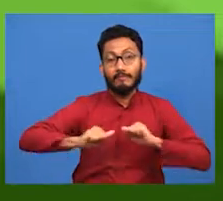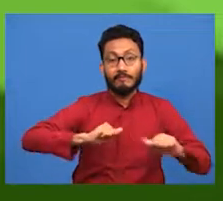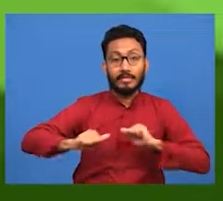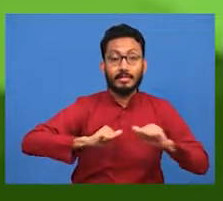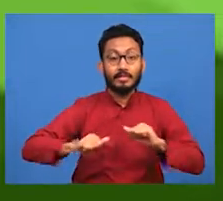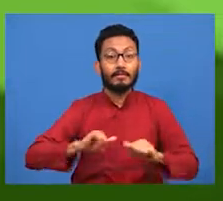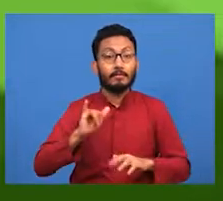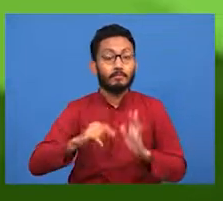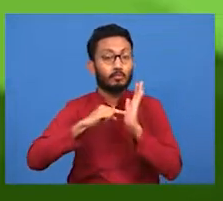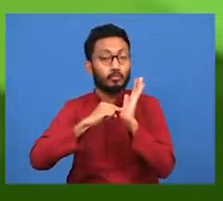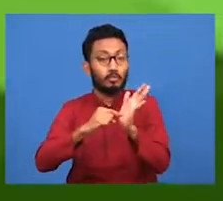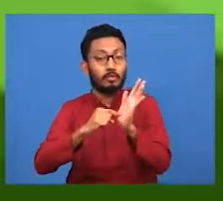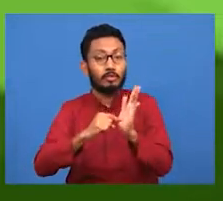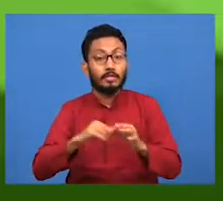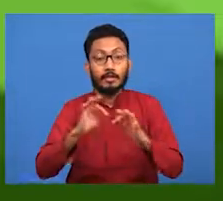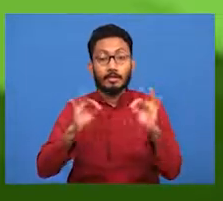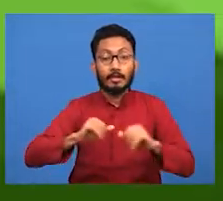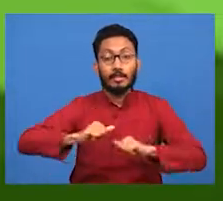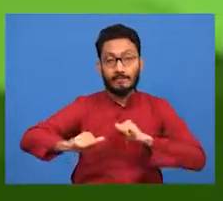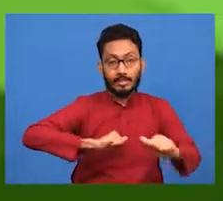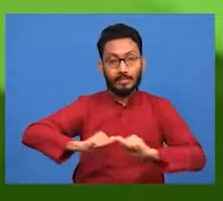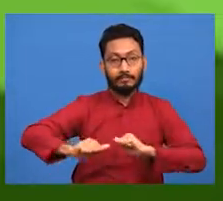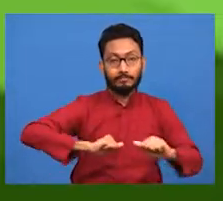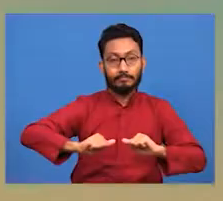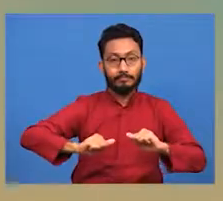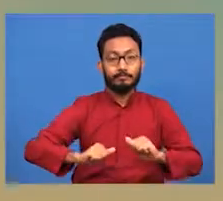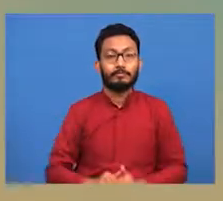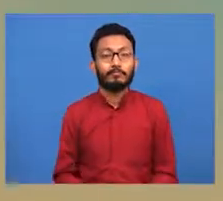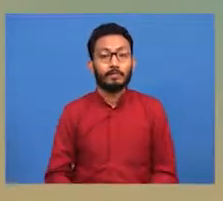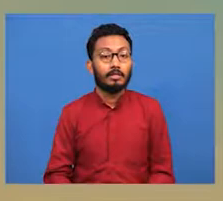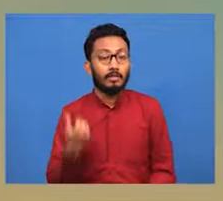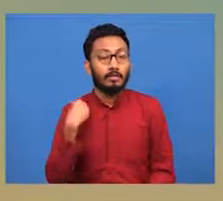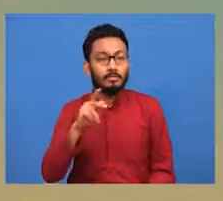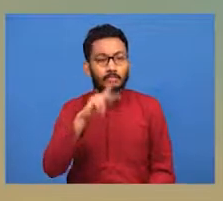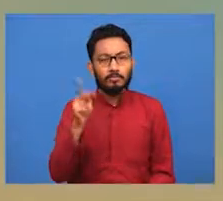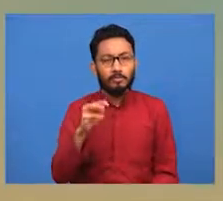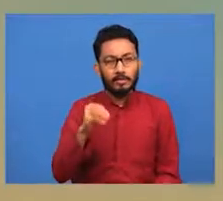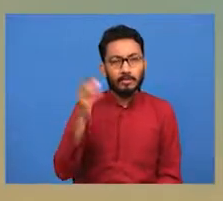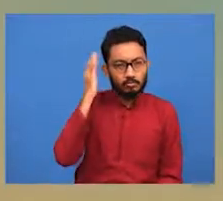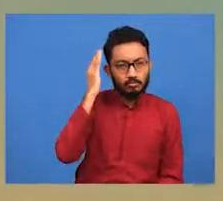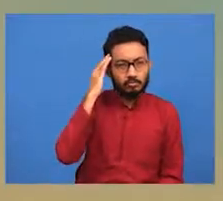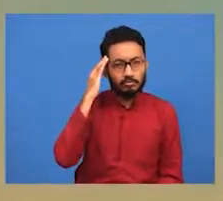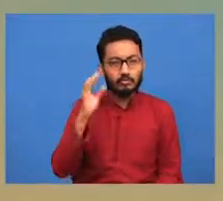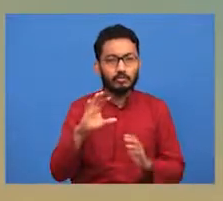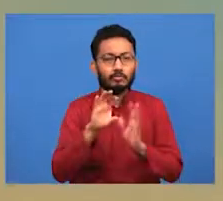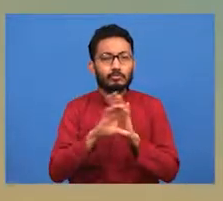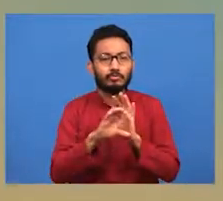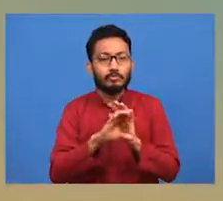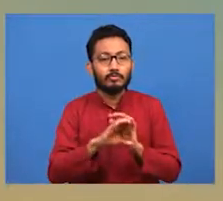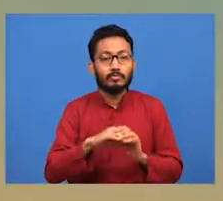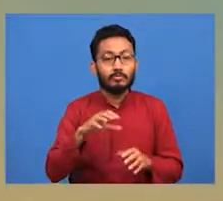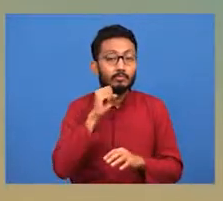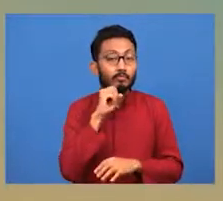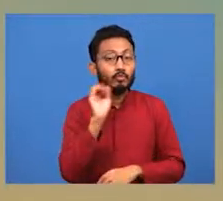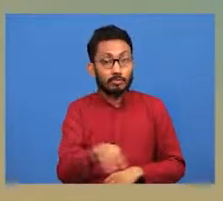merujuk kepada ayat aktif. Adakah murid-murid sedar? Contohnya, menyapu sampah,